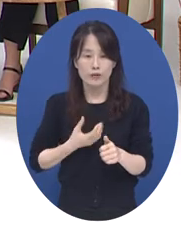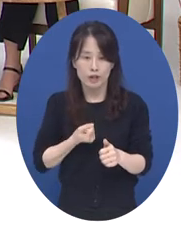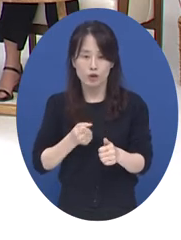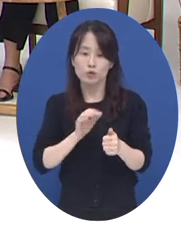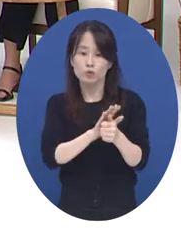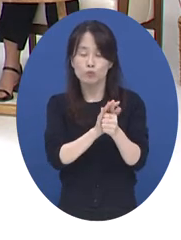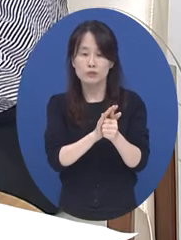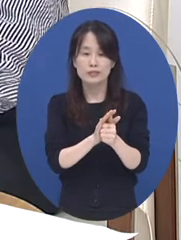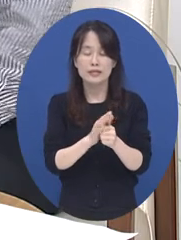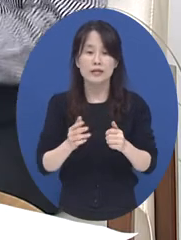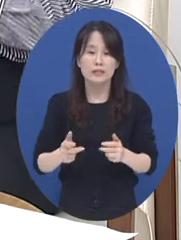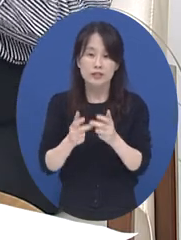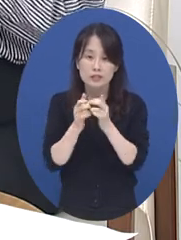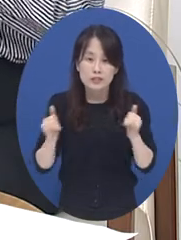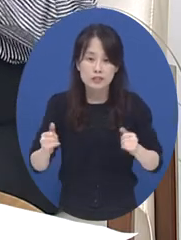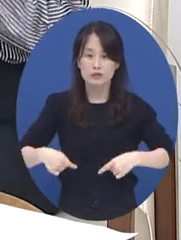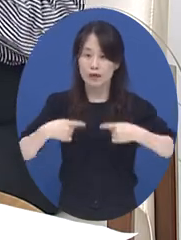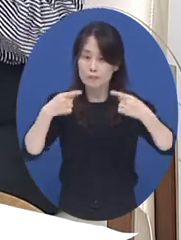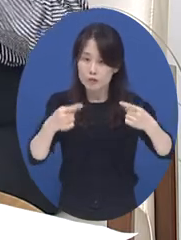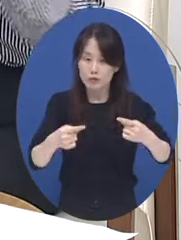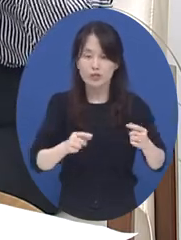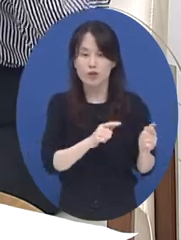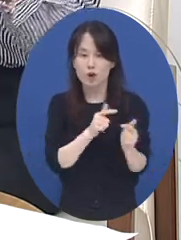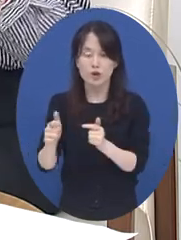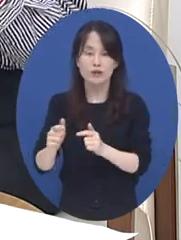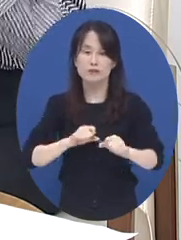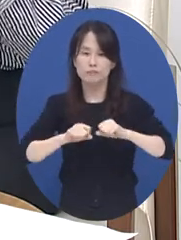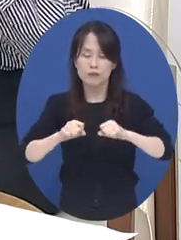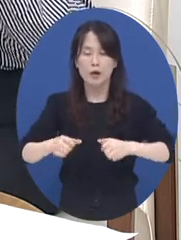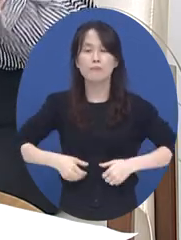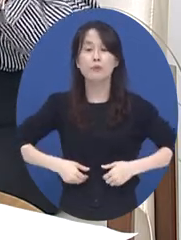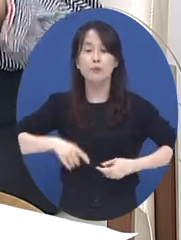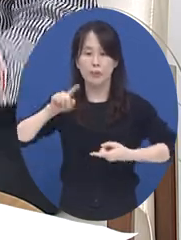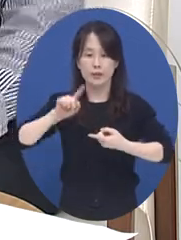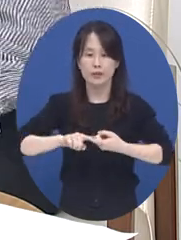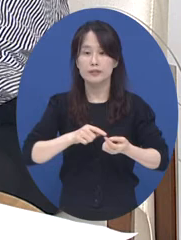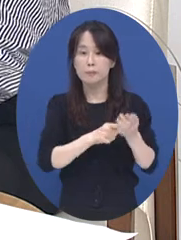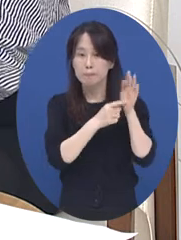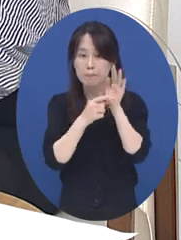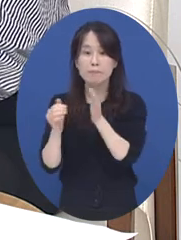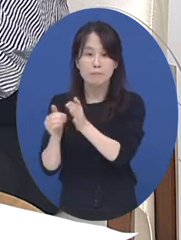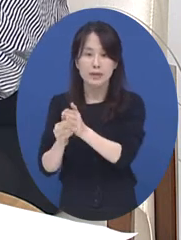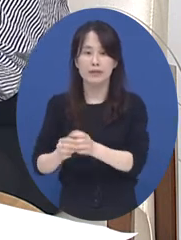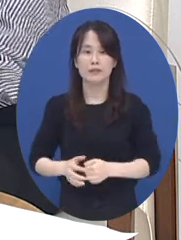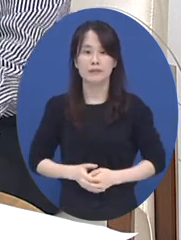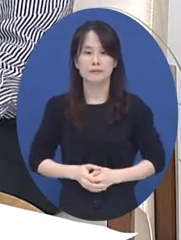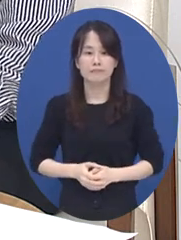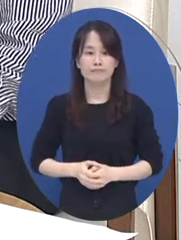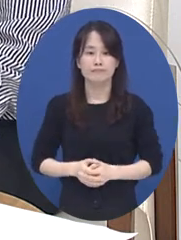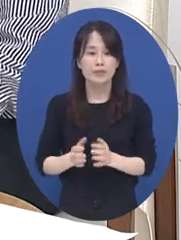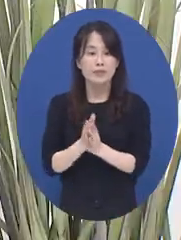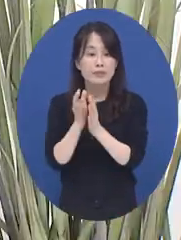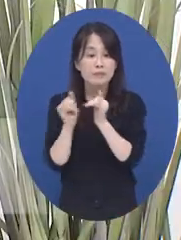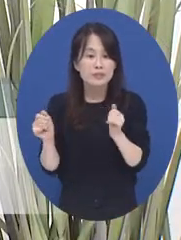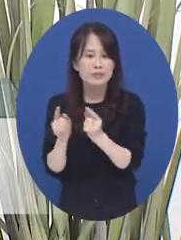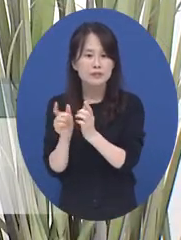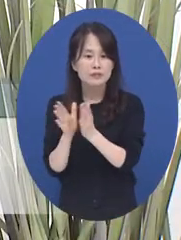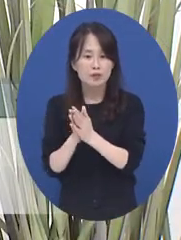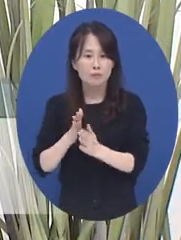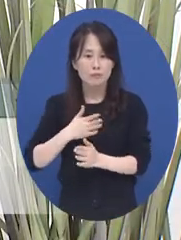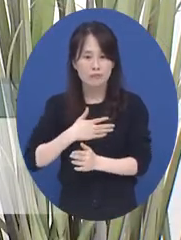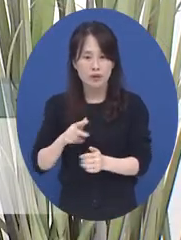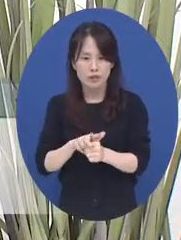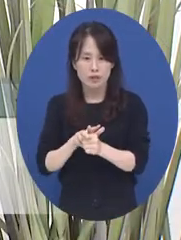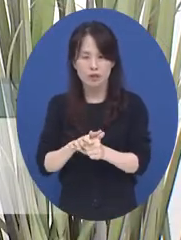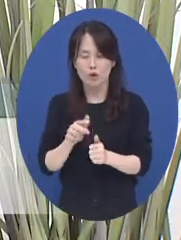서포터즈 도 패널로 참여 해 활동 성과와 데이터 주권 시민 활동에 필요성에 대한 발표도 이어졌습니다 시민들이